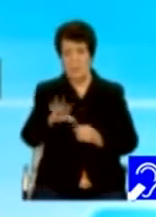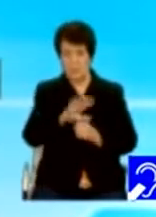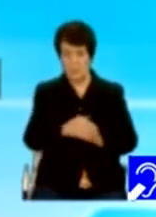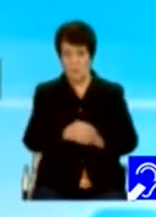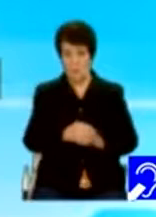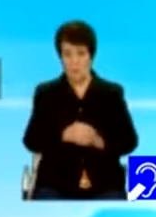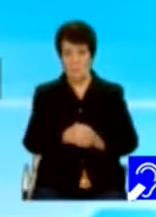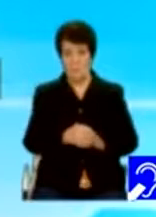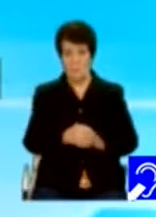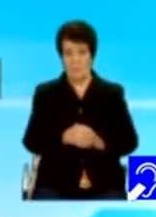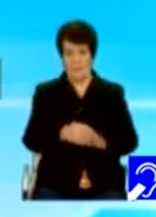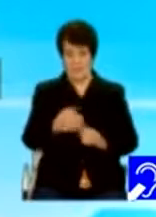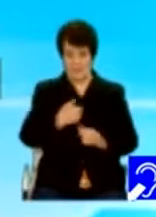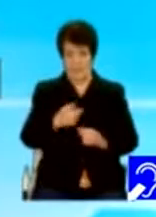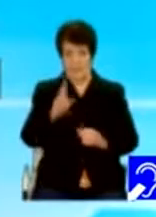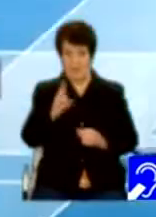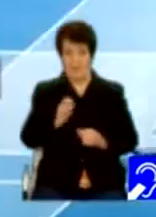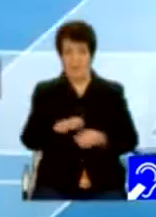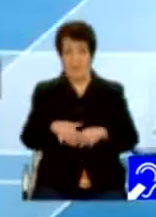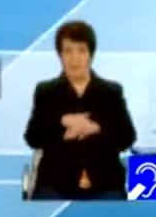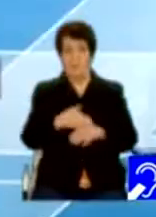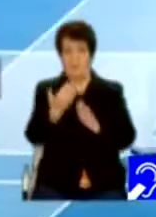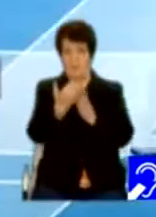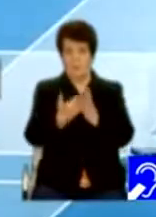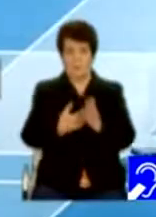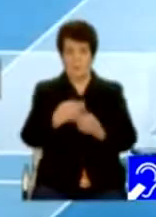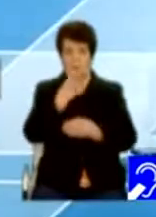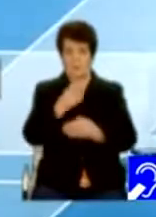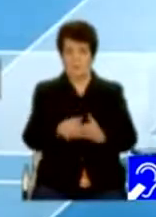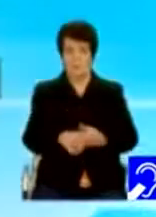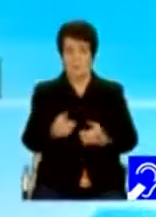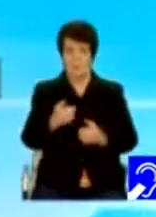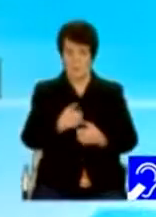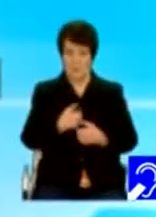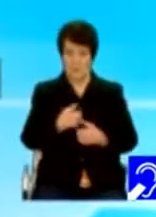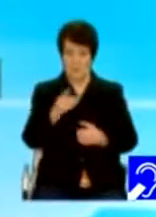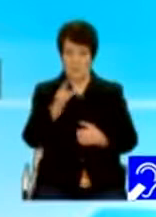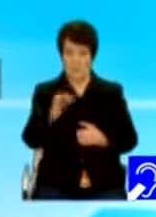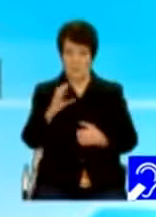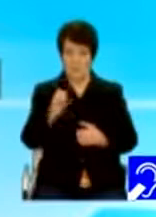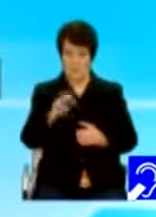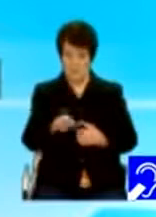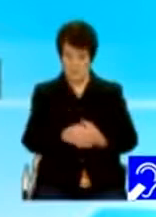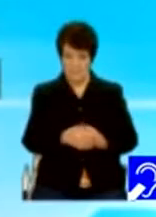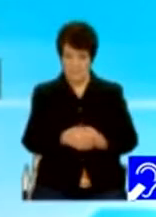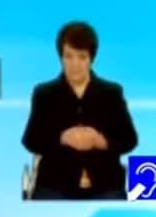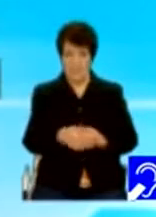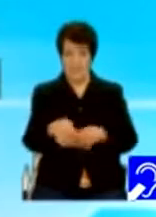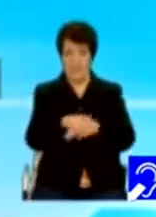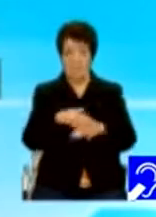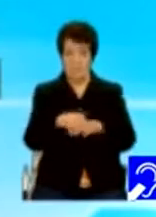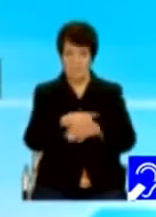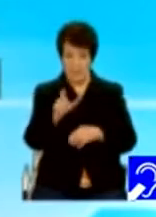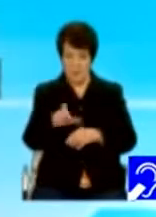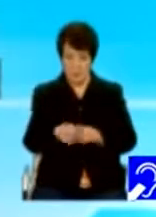să dispărim ca națiune. Nu prea văd care e programul aici. Dar... Noi riscăm să dispărim ca popor, ca